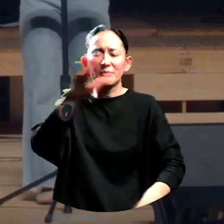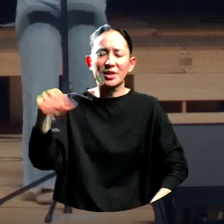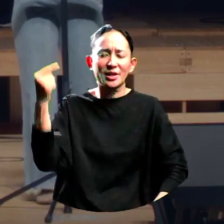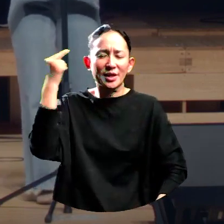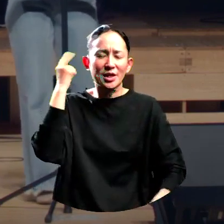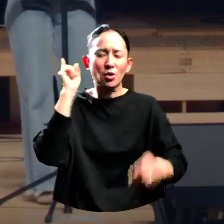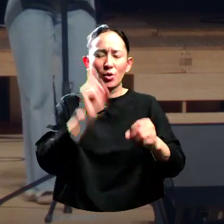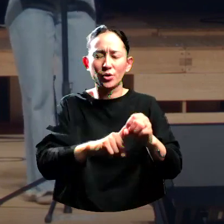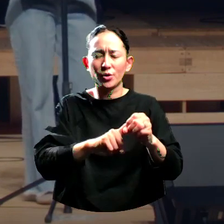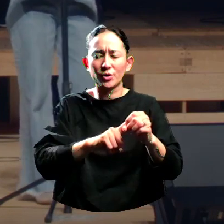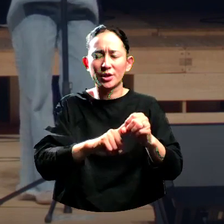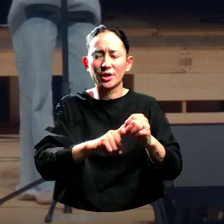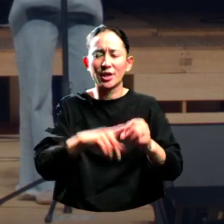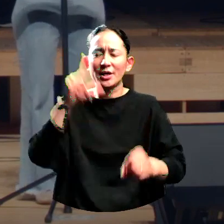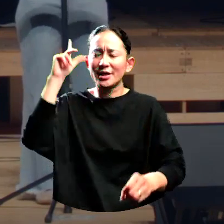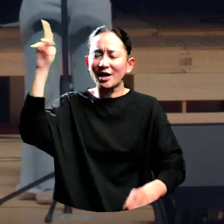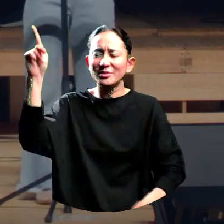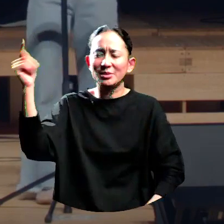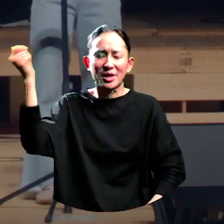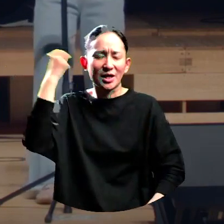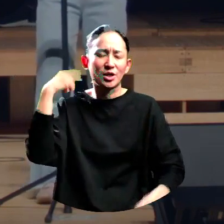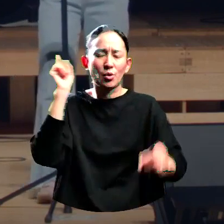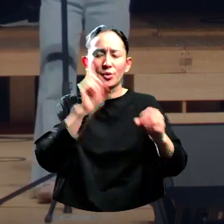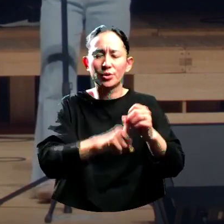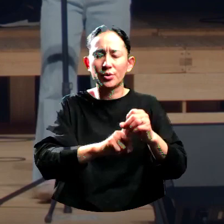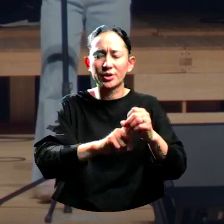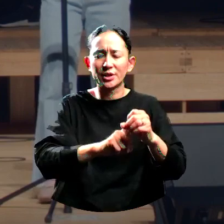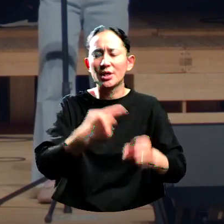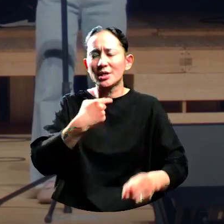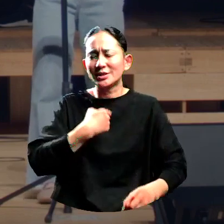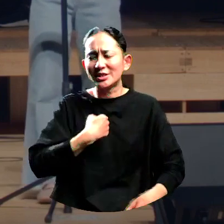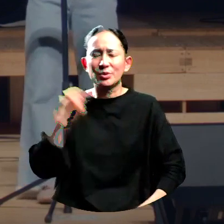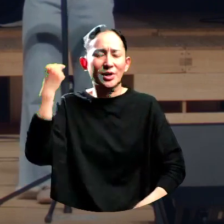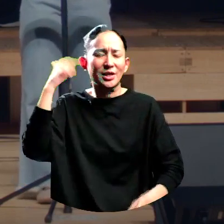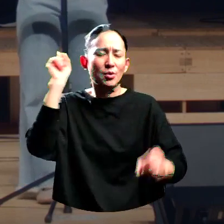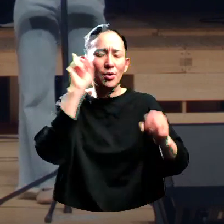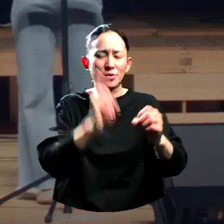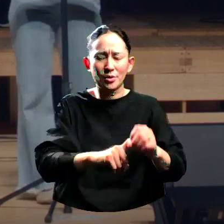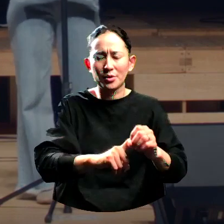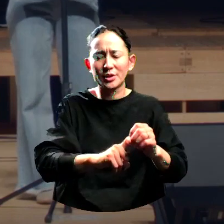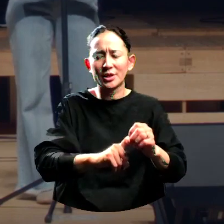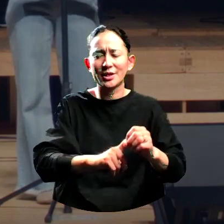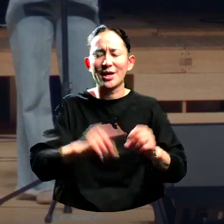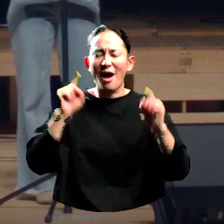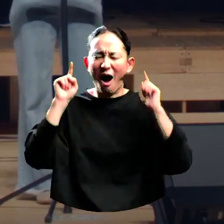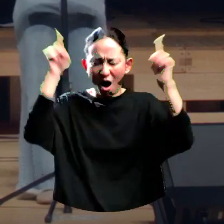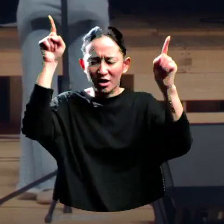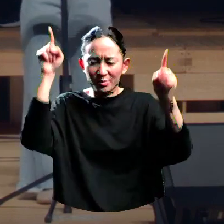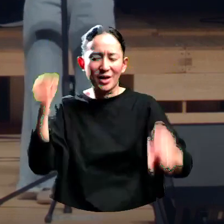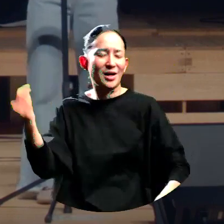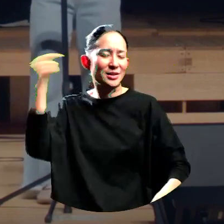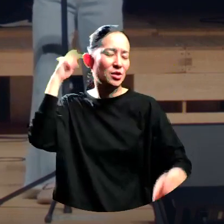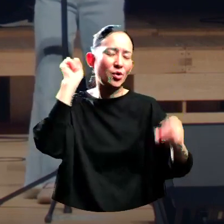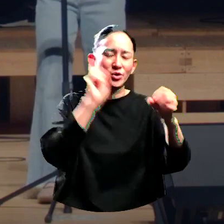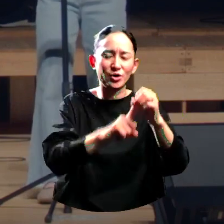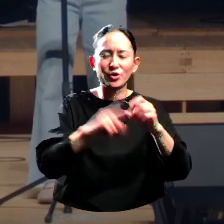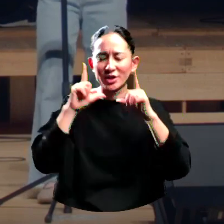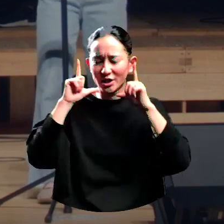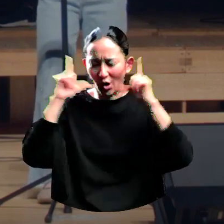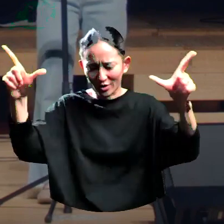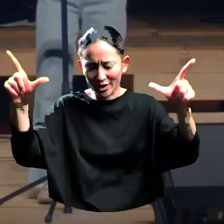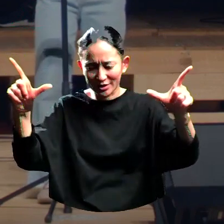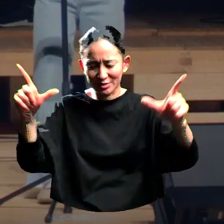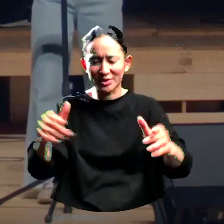します。みんなに聞こえるように 、神様に聞こえるように、 神様に聞こえるように、 自分自身に聞こえるように、 自分自身に 悪魔にも聞こえるように、 悪魔にも聞こえるように 告白